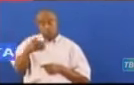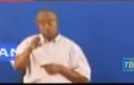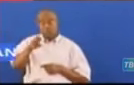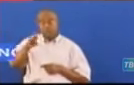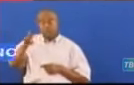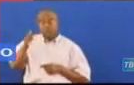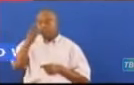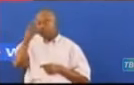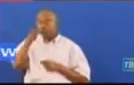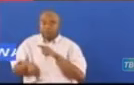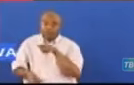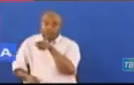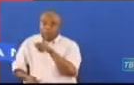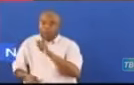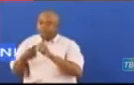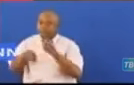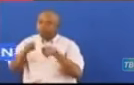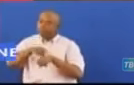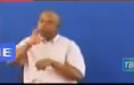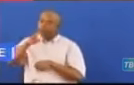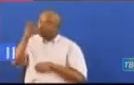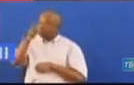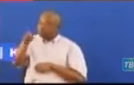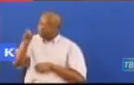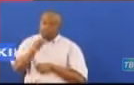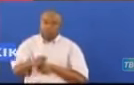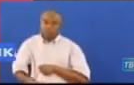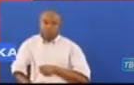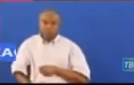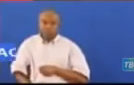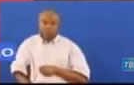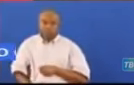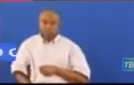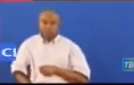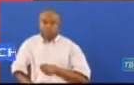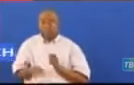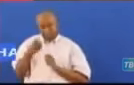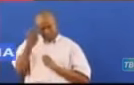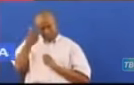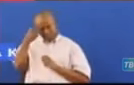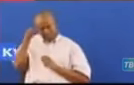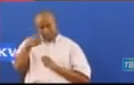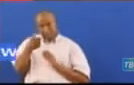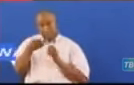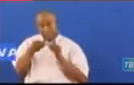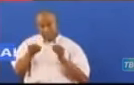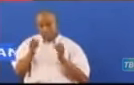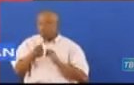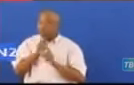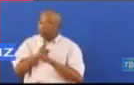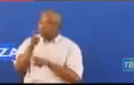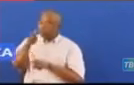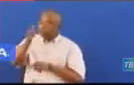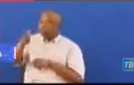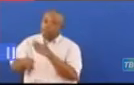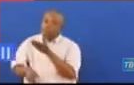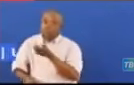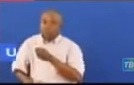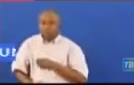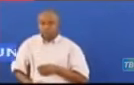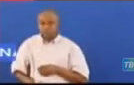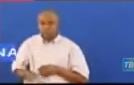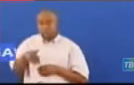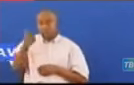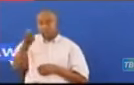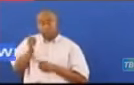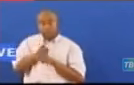imani atakutafuta kwa wakati wake, pamoja na kwamba amechelewa, nina imani atakuja speaker. Akija baada ya